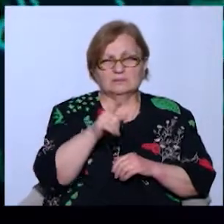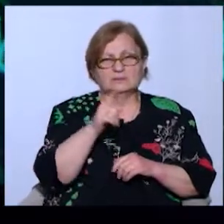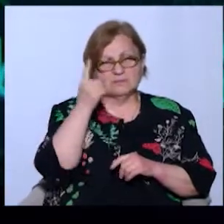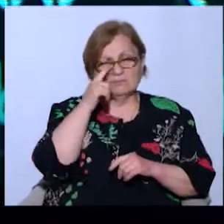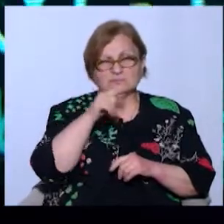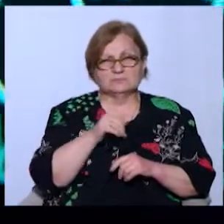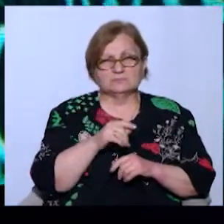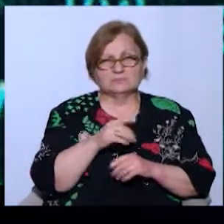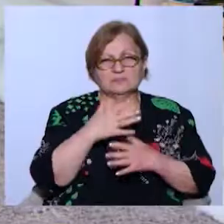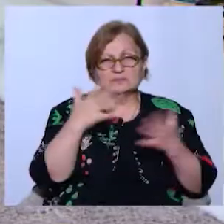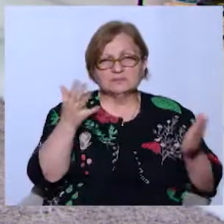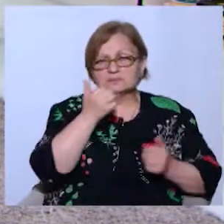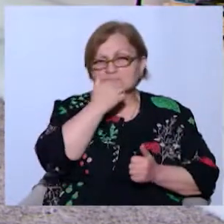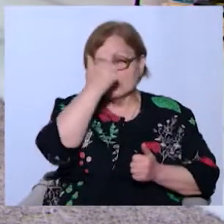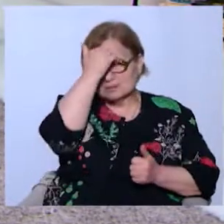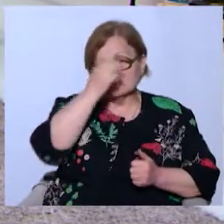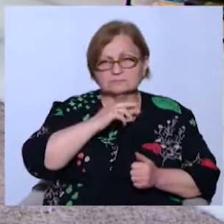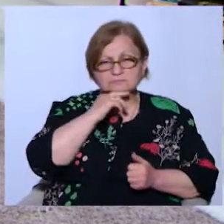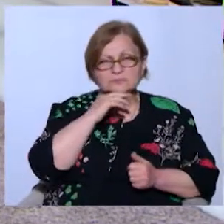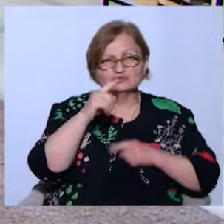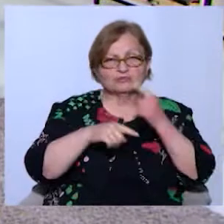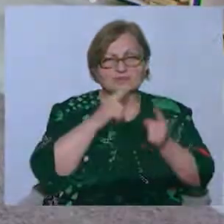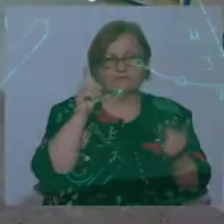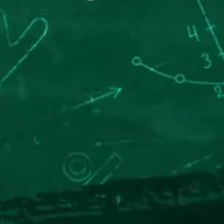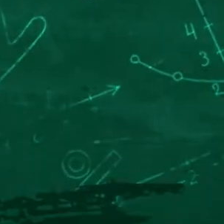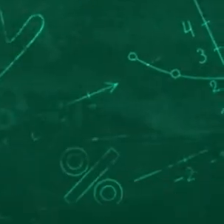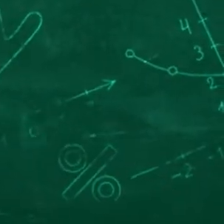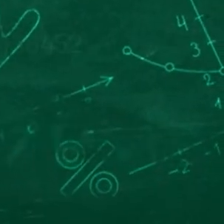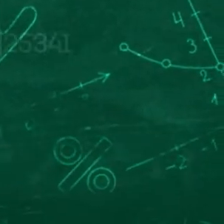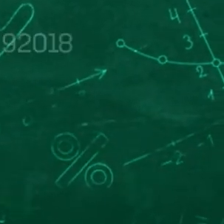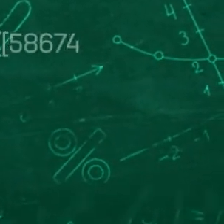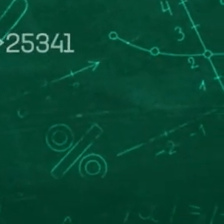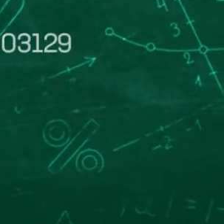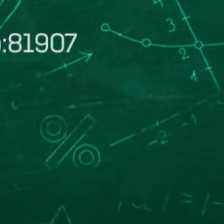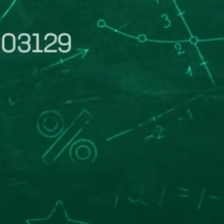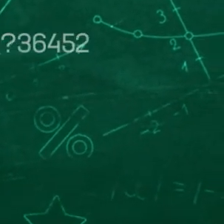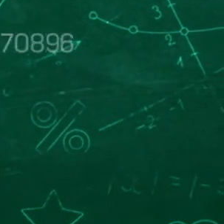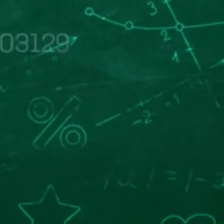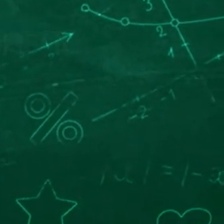გაკეთება. დიდი მადლობა ყურადღებისთვის. შემდეგ კვირას შევხვდებით.